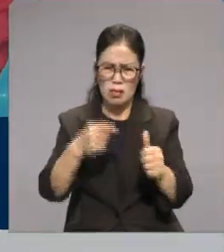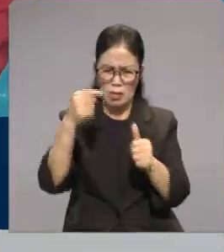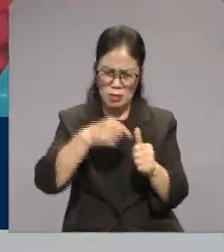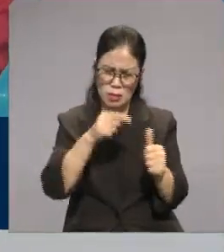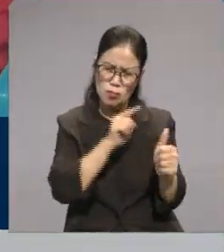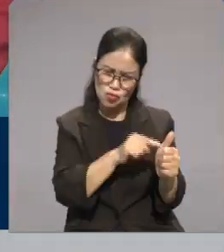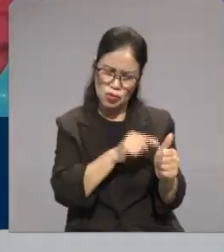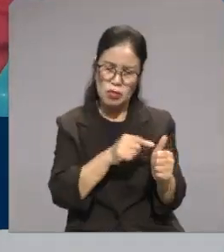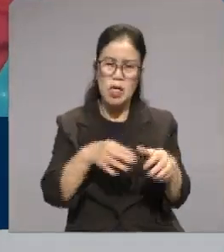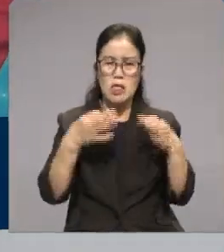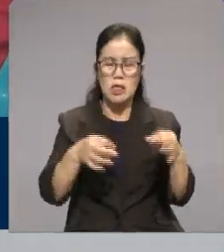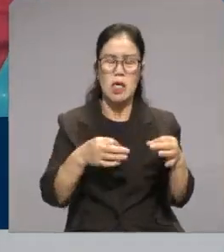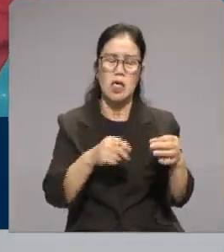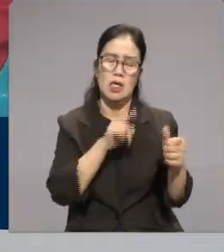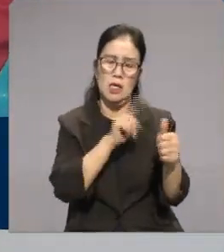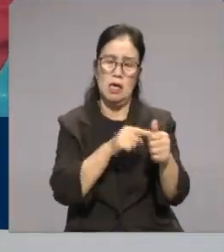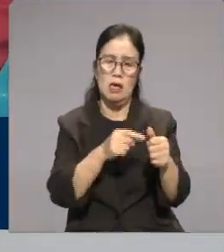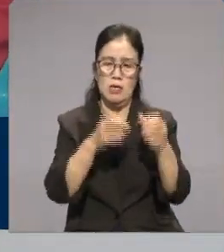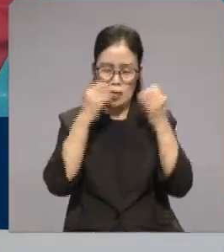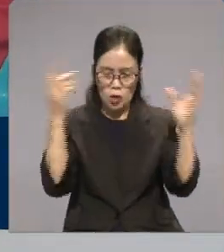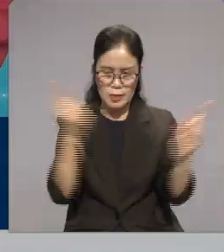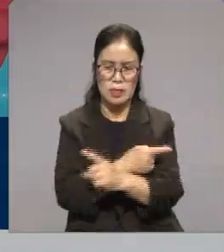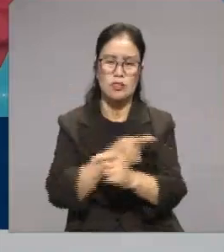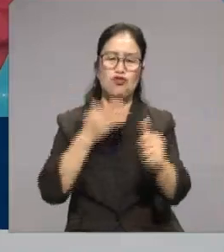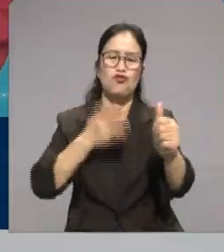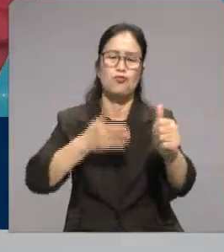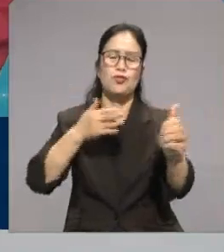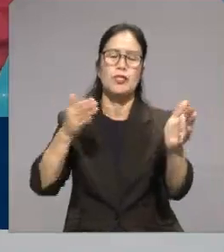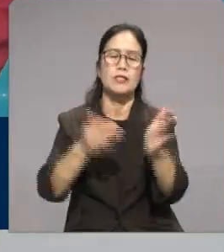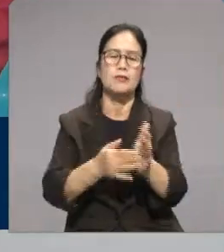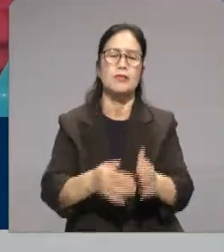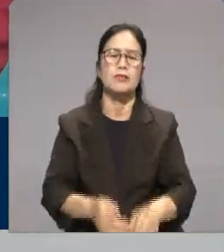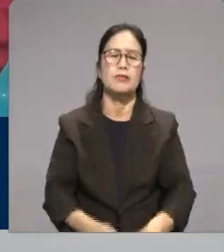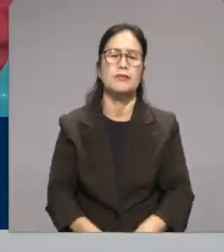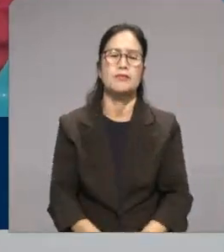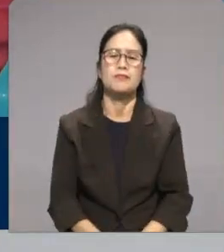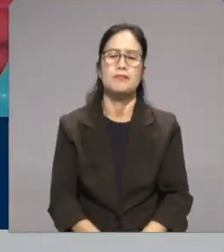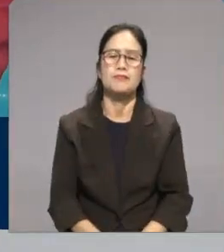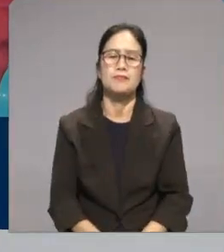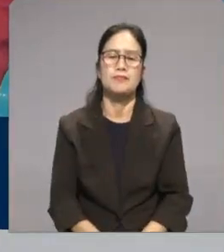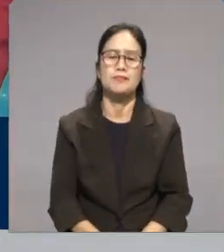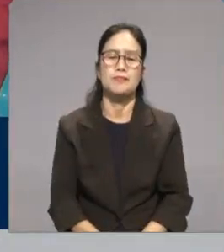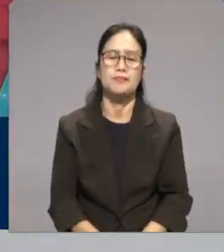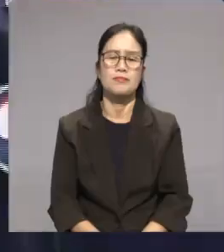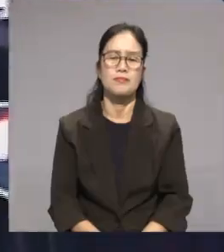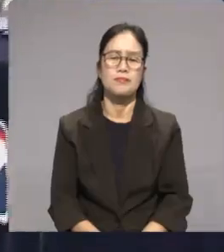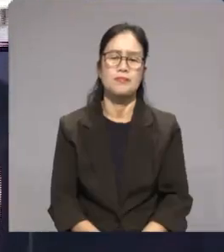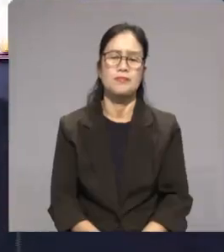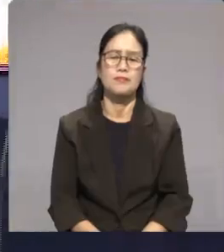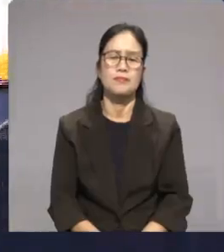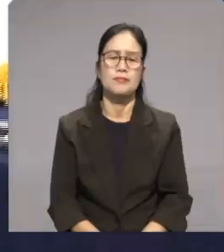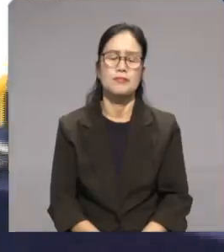제기되고 있는 은행권을 향해 혁신을 주문했습니다. 유승렬 기자가 보도합니다.